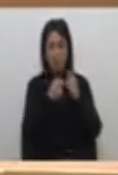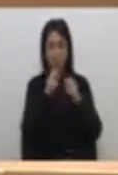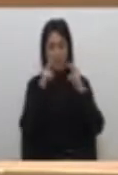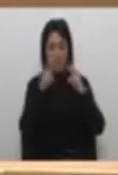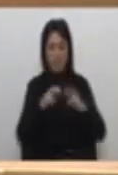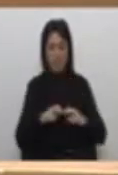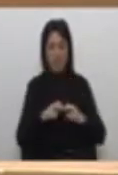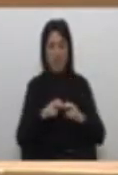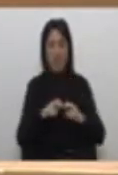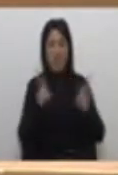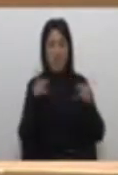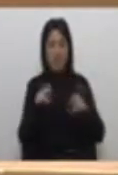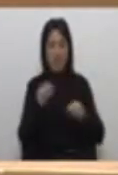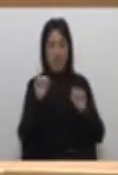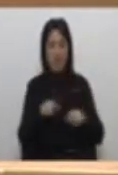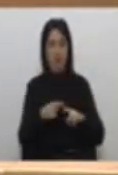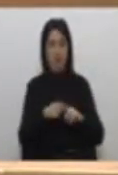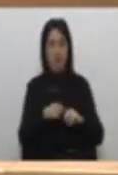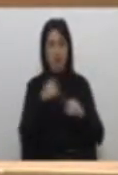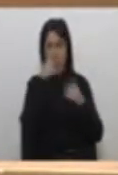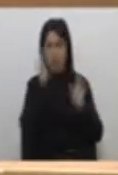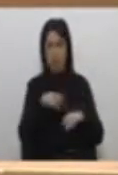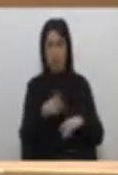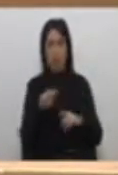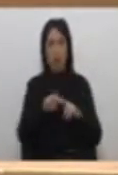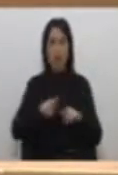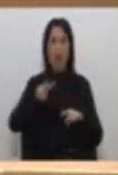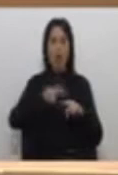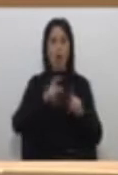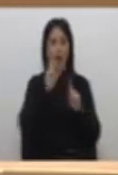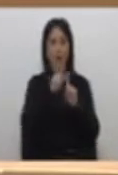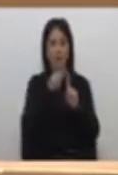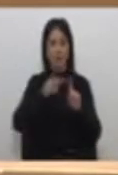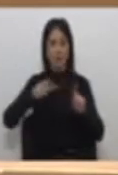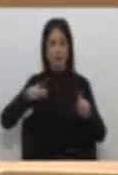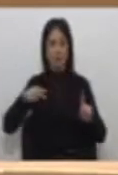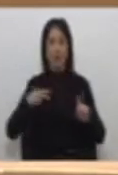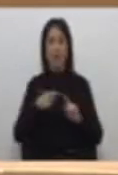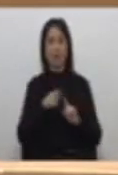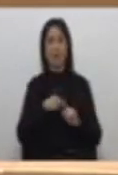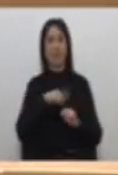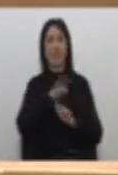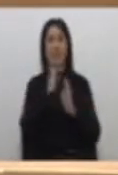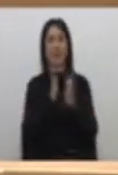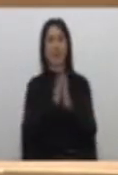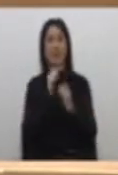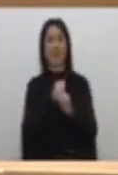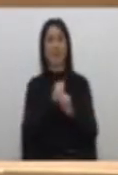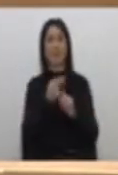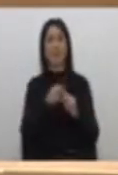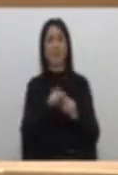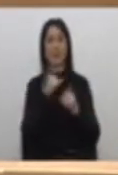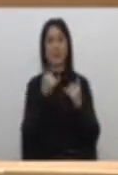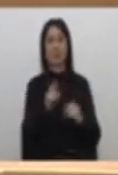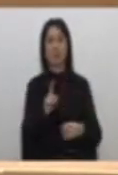არის თვლადი და უბრალოდ შეუძლებელია ორმაგი ინტერპრეტაციის გაკეთება. მე ჩვენ ყველაფერს გავაკეთებთ იმისა, რომ